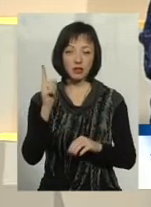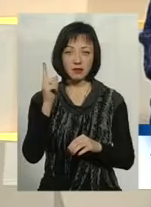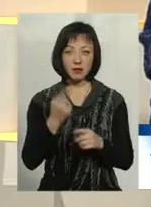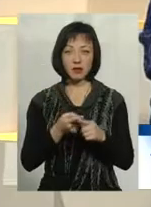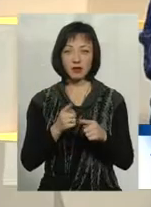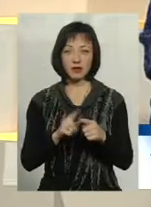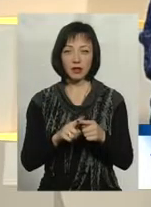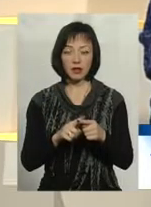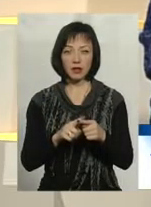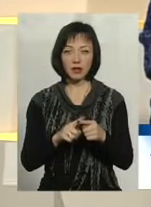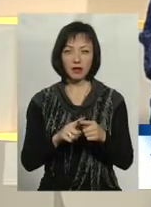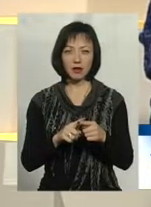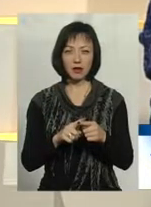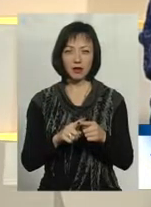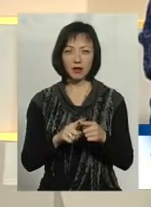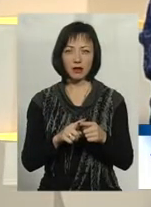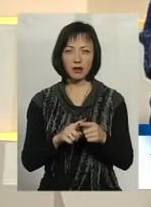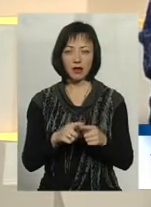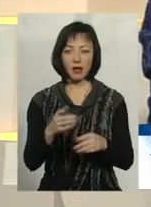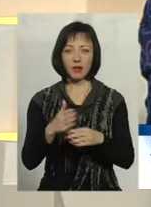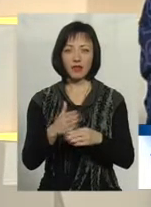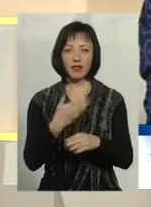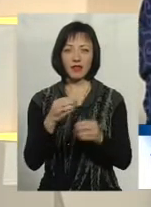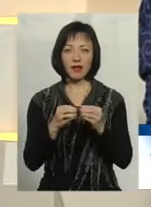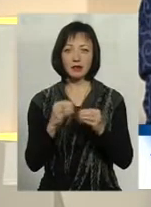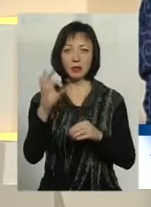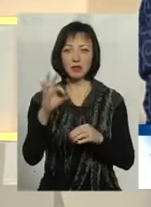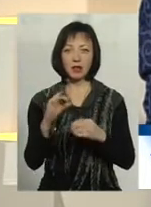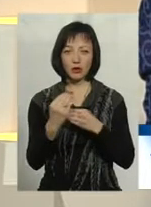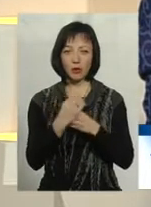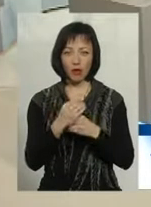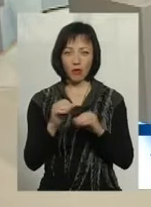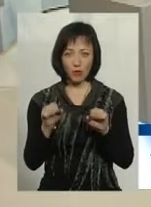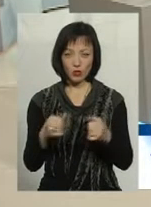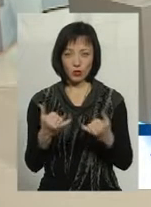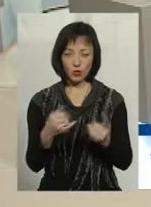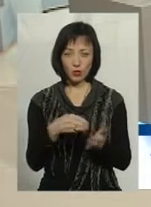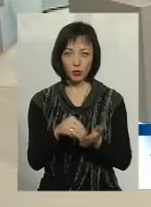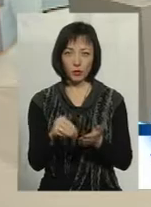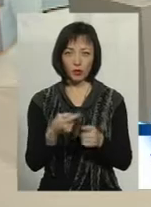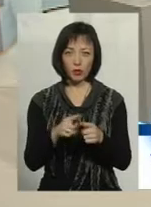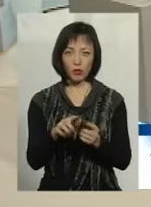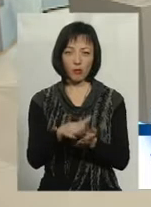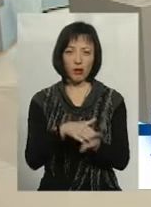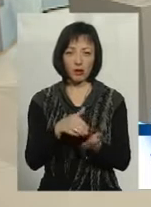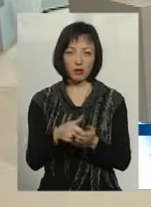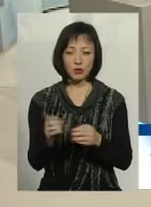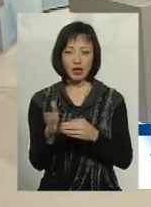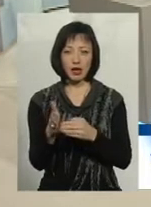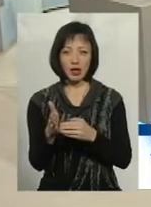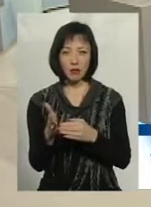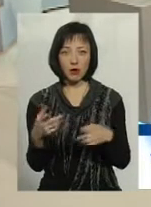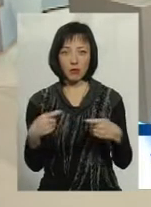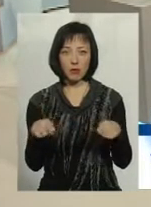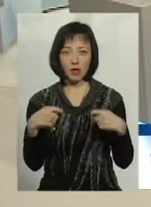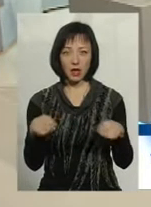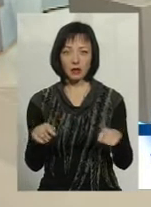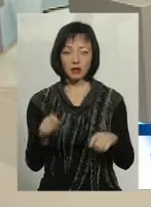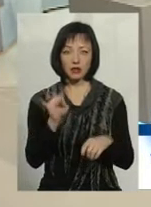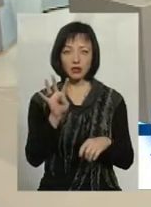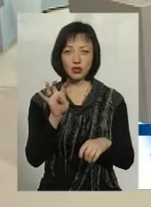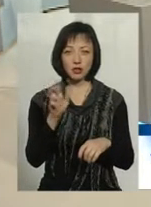про бізнес, про депутатів. Дуже приємно. І якось ви, мені здається, що ви тільки злете людей. От Верховна